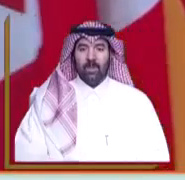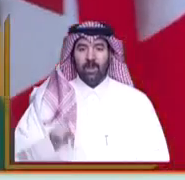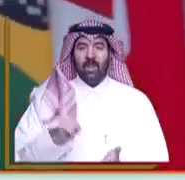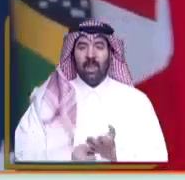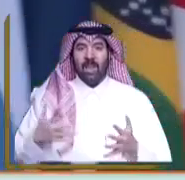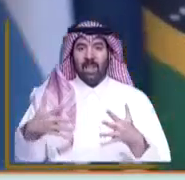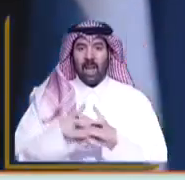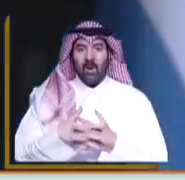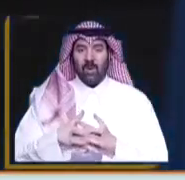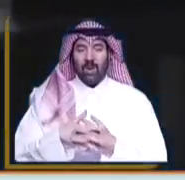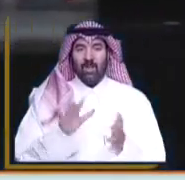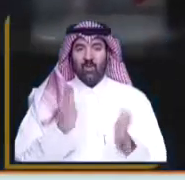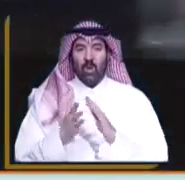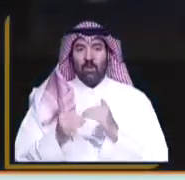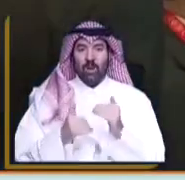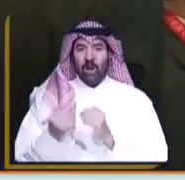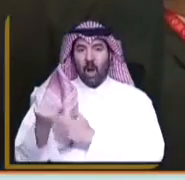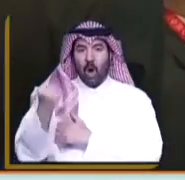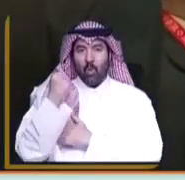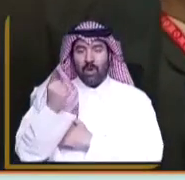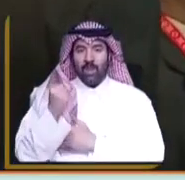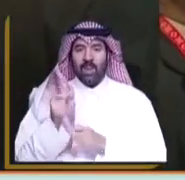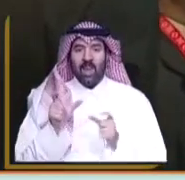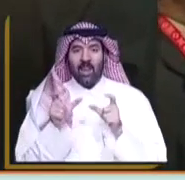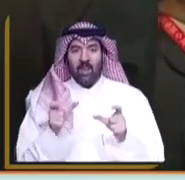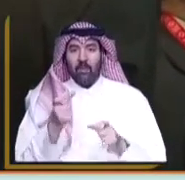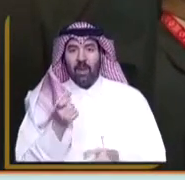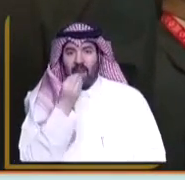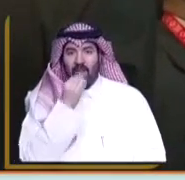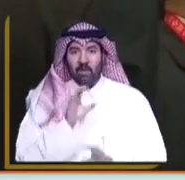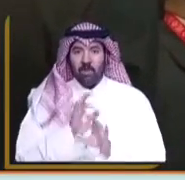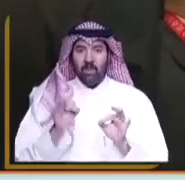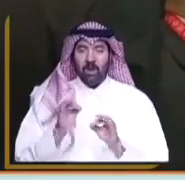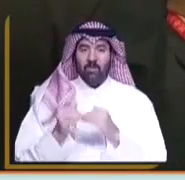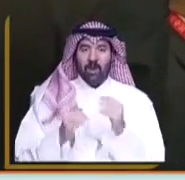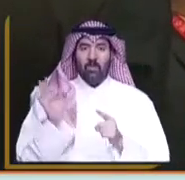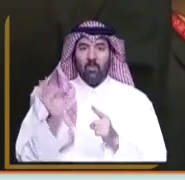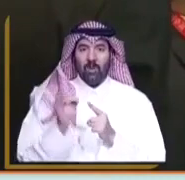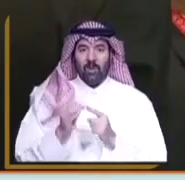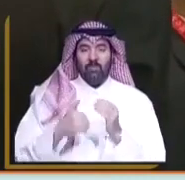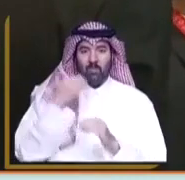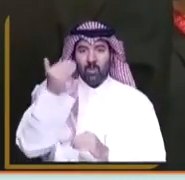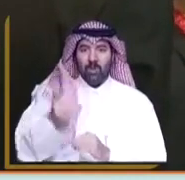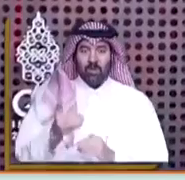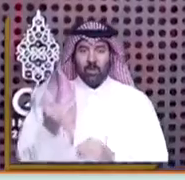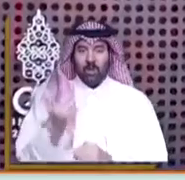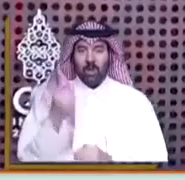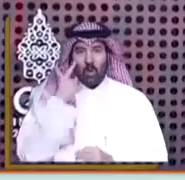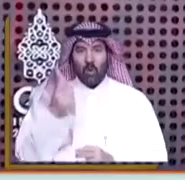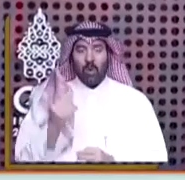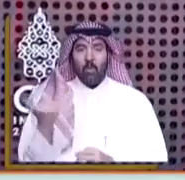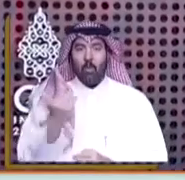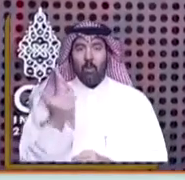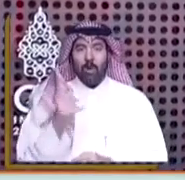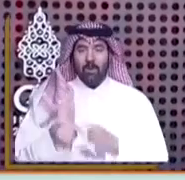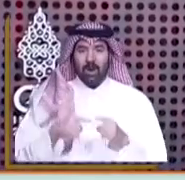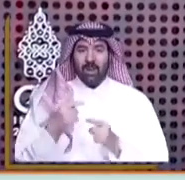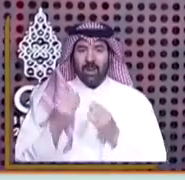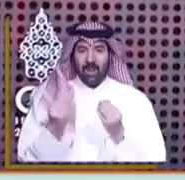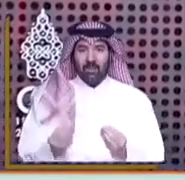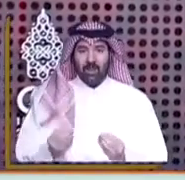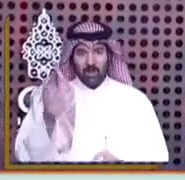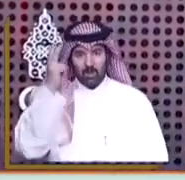التعاون الدولي من أجل تقوية النظم الغذائية المرنة وتحقيق مستقبل مستدام، رؤية استراتيجية قدمتها